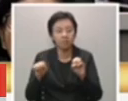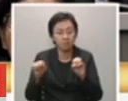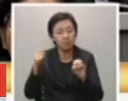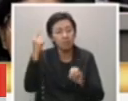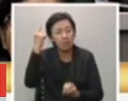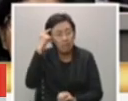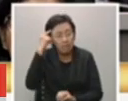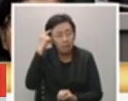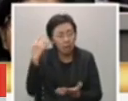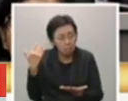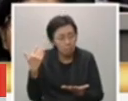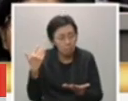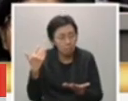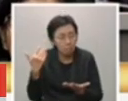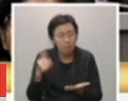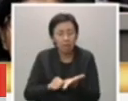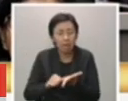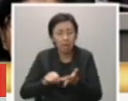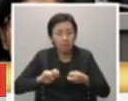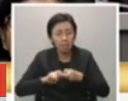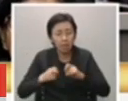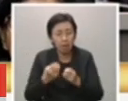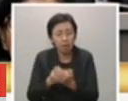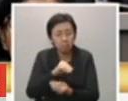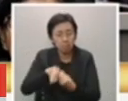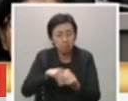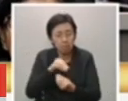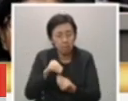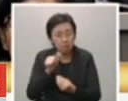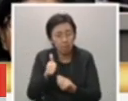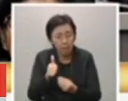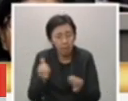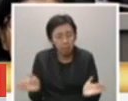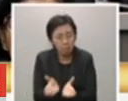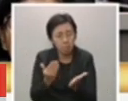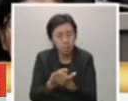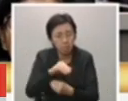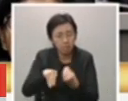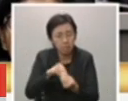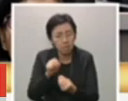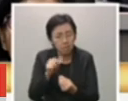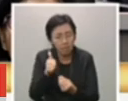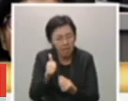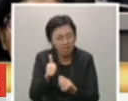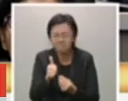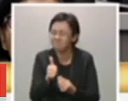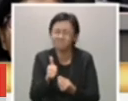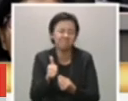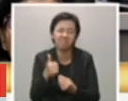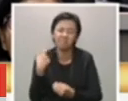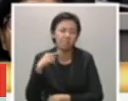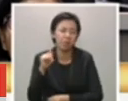ลมีนัยยะสำคัญไหมในการแก้ไขปัญหาเศรษฐกิจในการกระตุ้นเศรษฐกิจต่างๆมันน้อยมาก